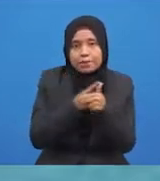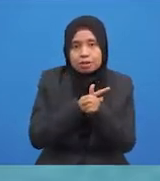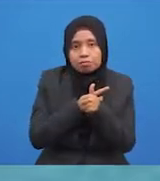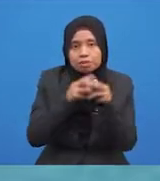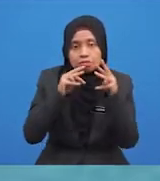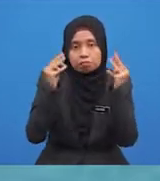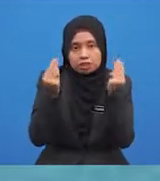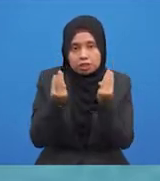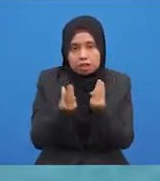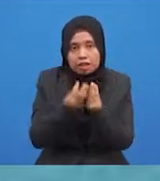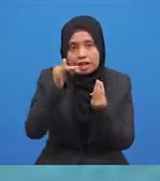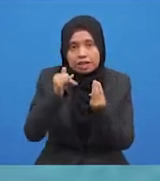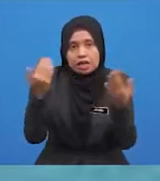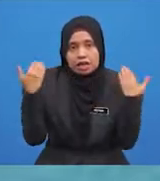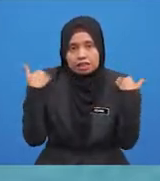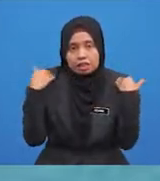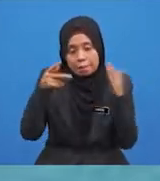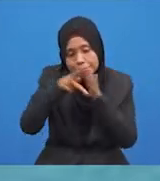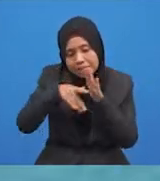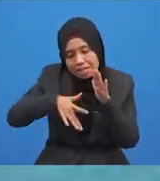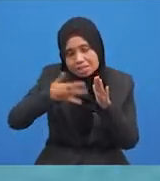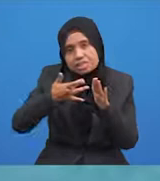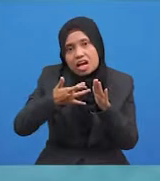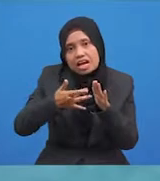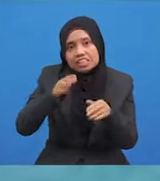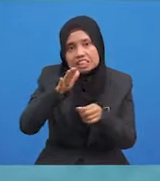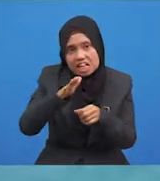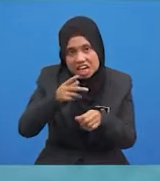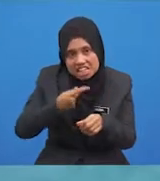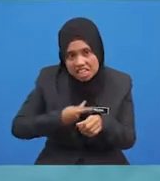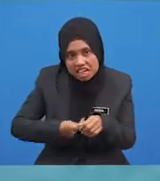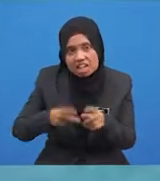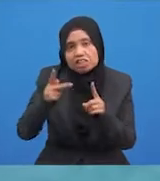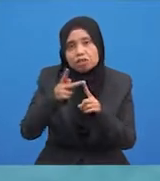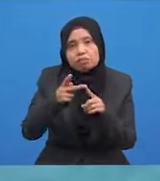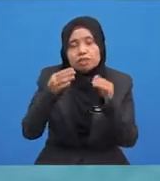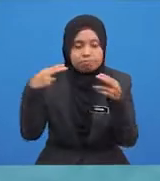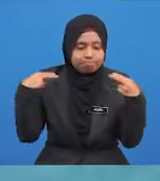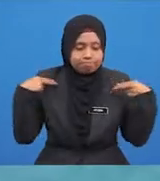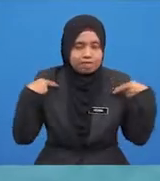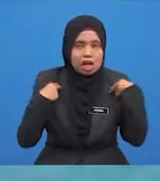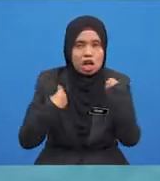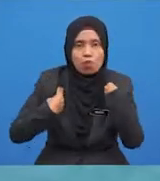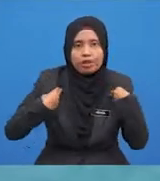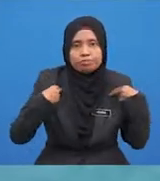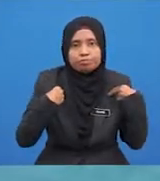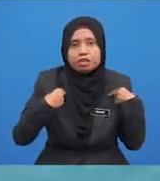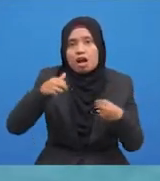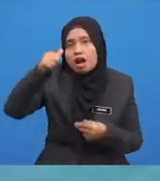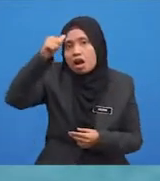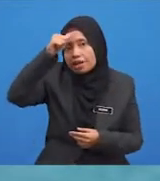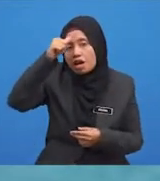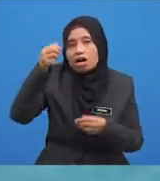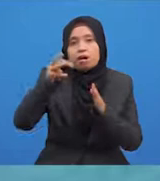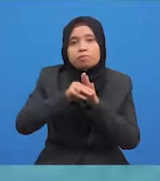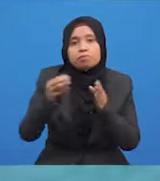Pertama, masyarakat yang mempunyai perasaan belas kasihan terhadap haiwan. Sebagai contoh,